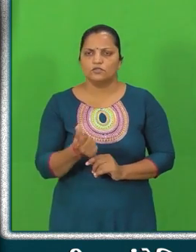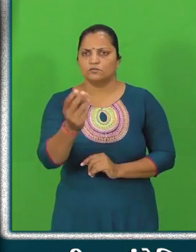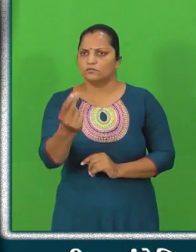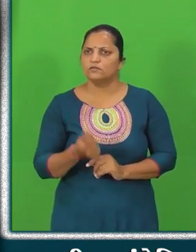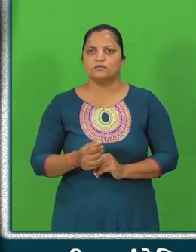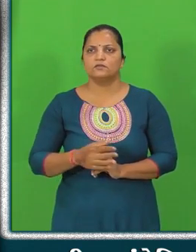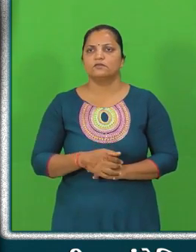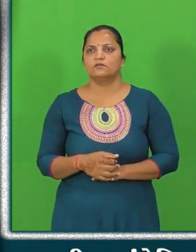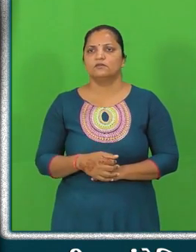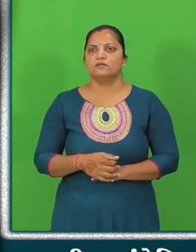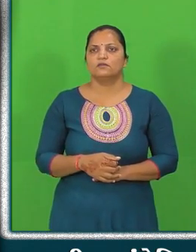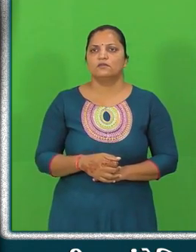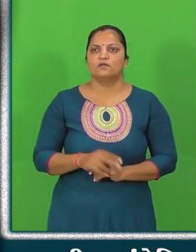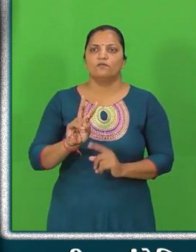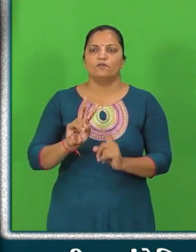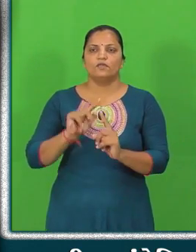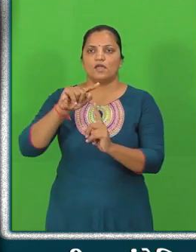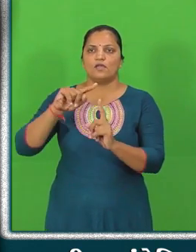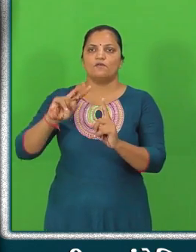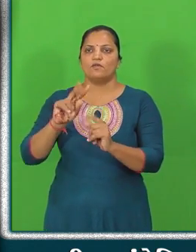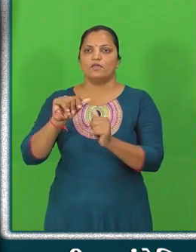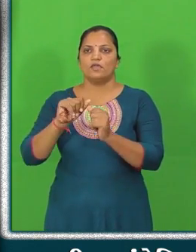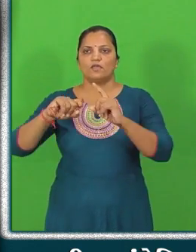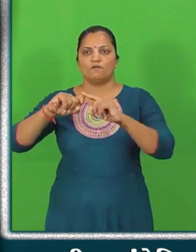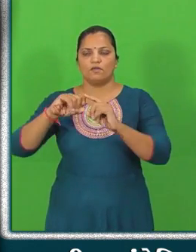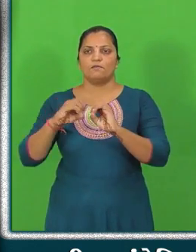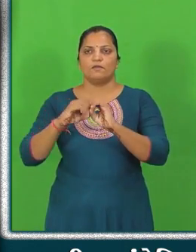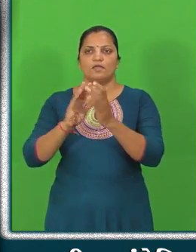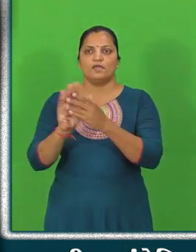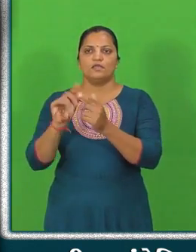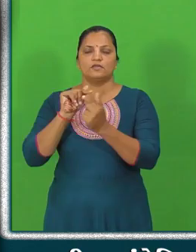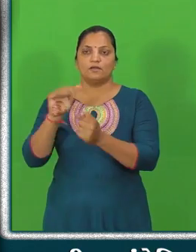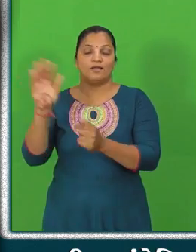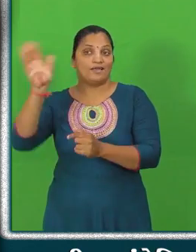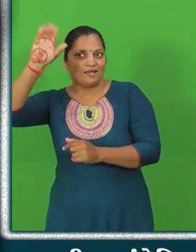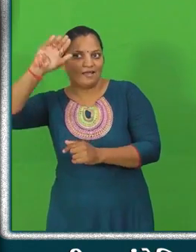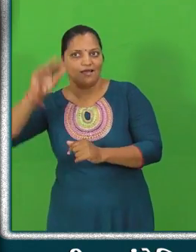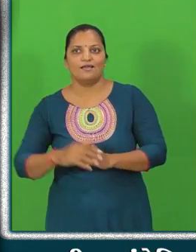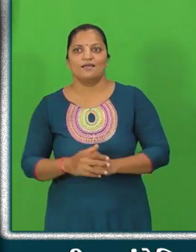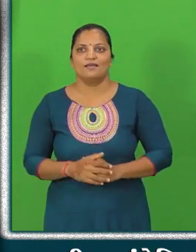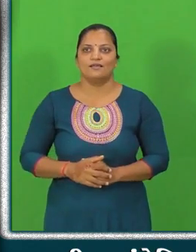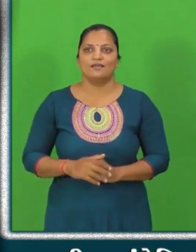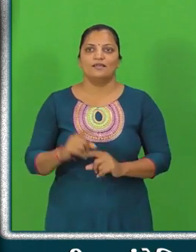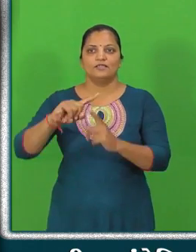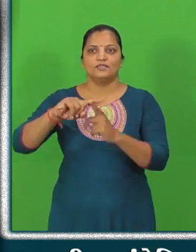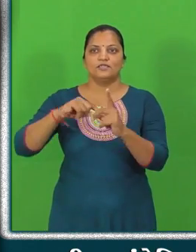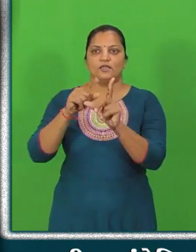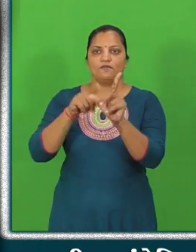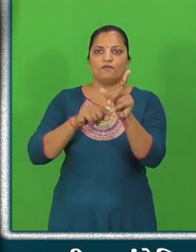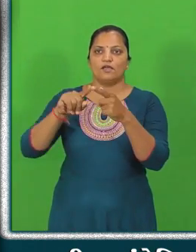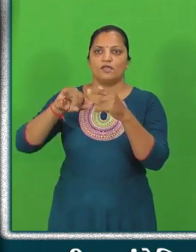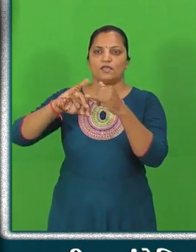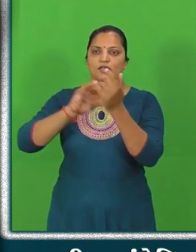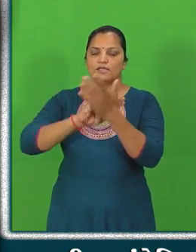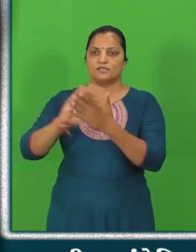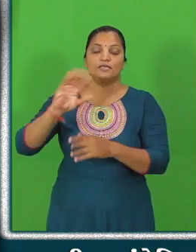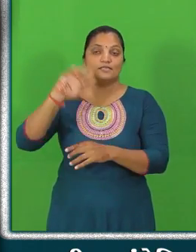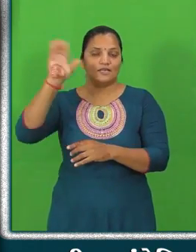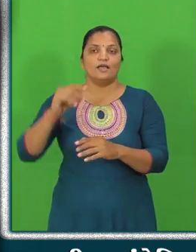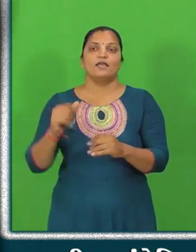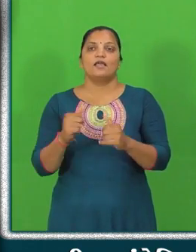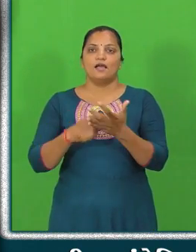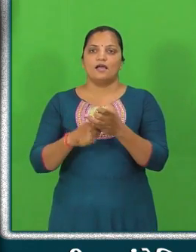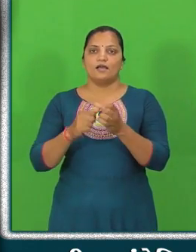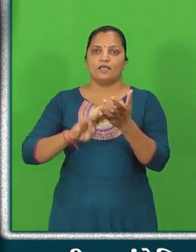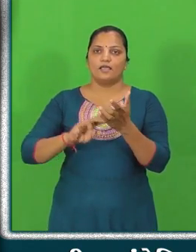ઝડપથી ઝડપથી વિવેકભાઈ, ઓકે, ઝડપથી હાય. જયેશભાઈ હાય, કેમ છો? રમેશભાઈ